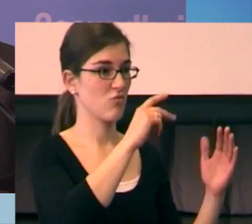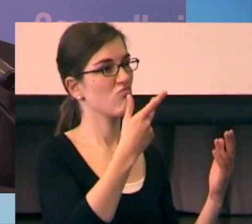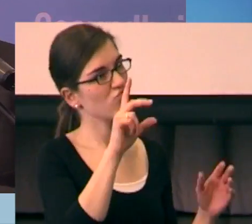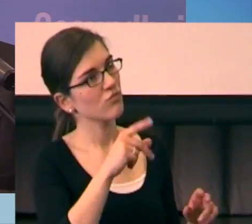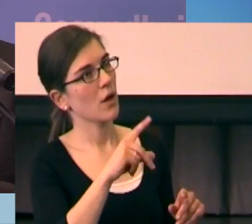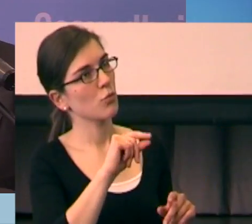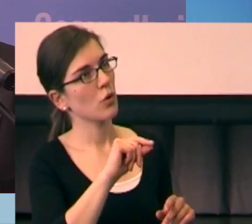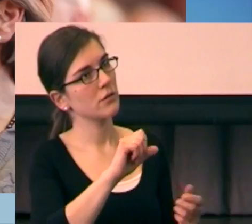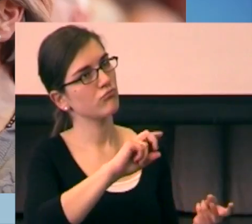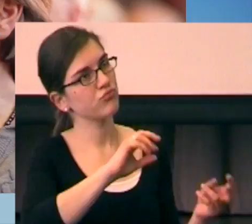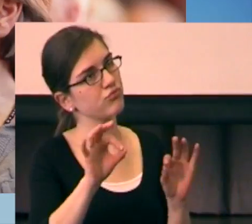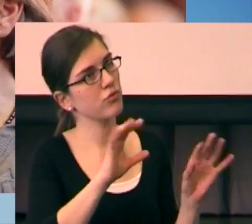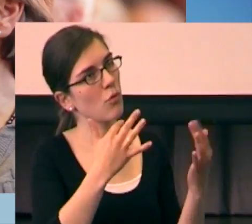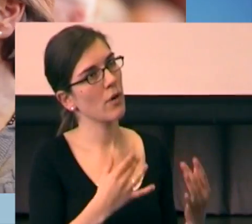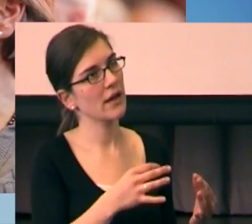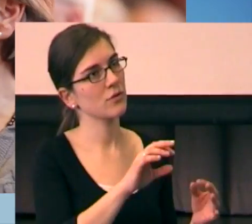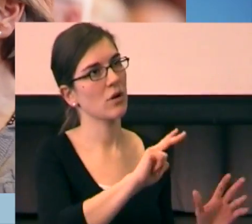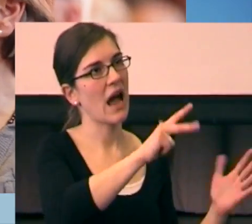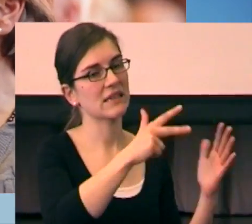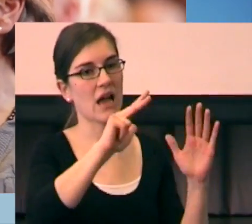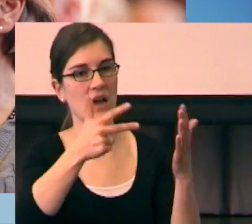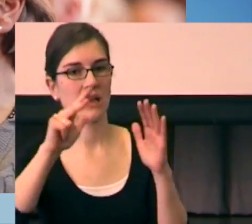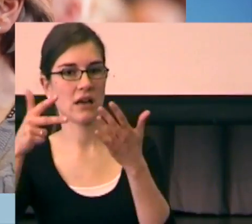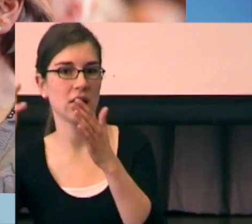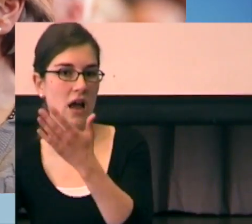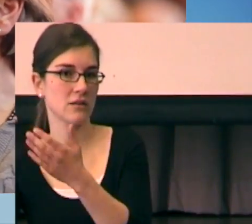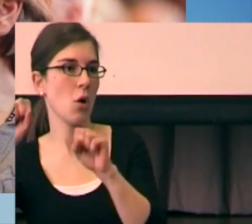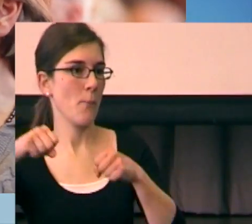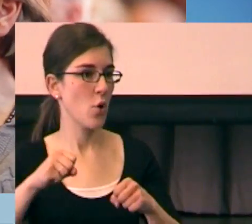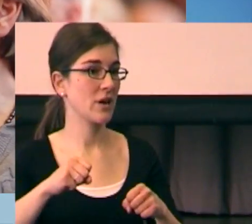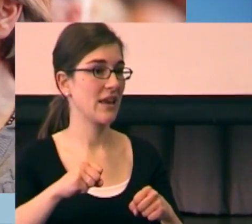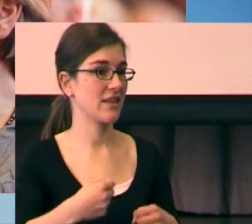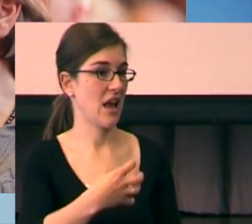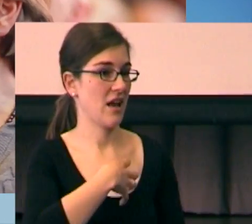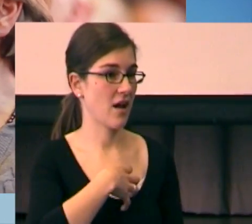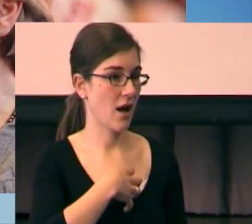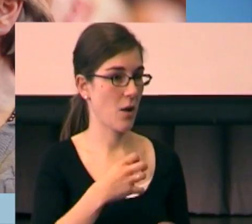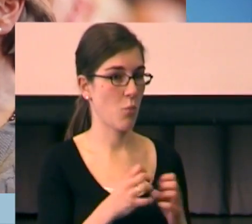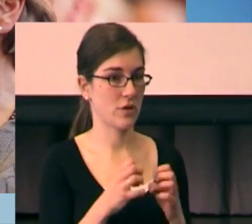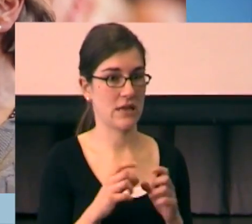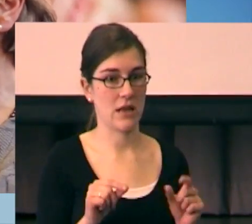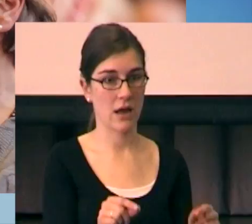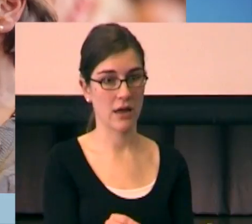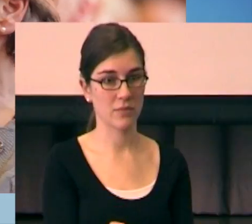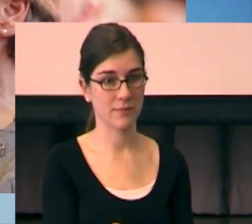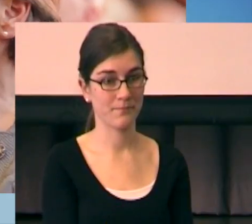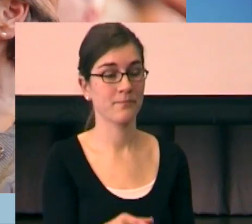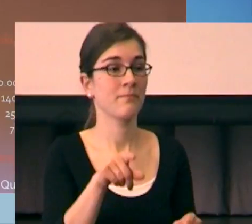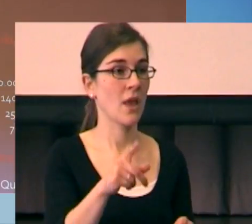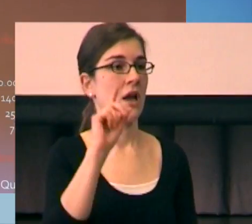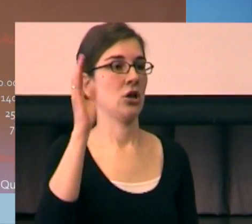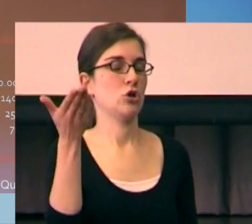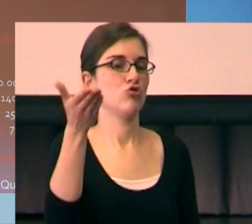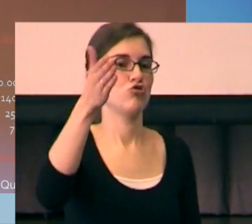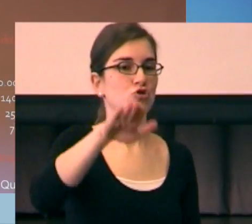jeder Siebte, Achte kann erkranken an einem Prostatakarzinom während seines gesamten Lebens. Das Sterberisiko